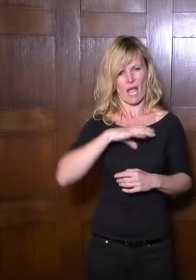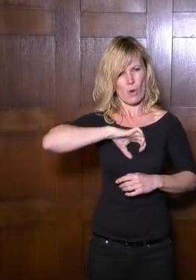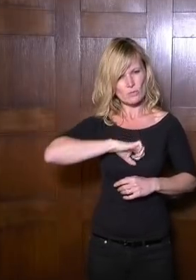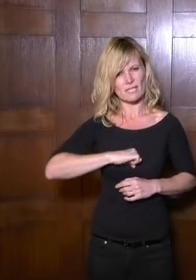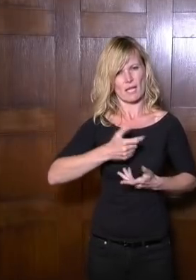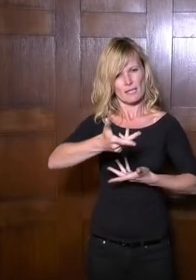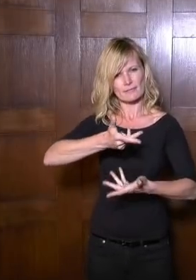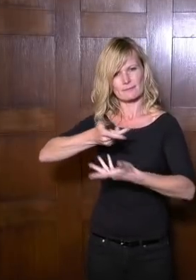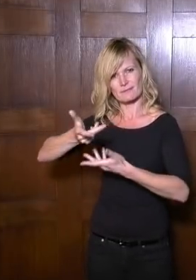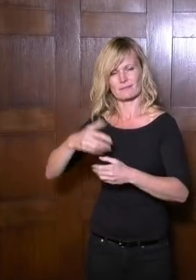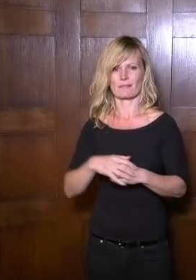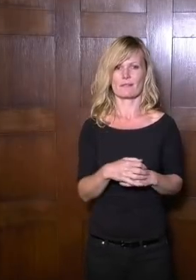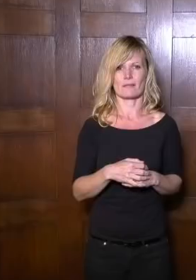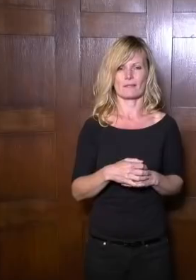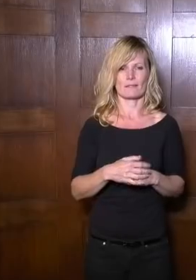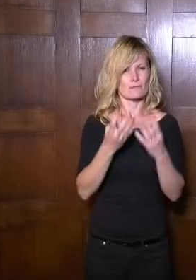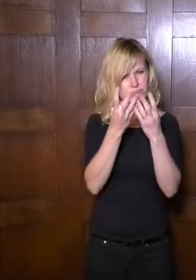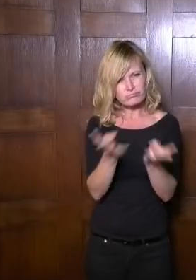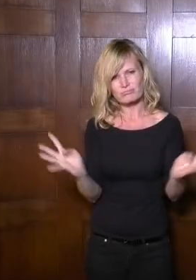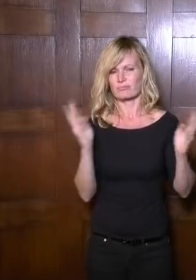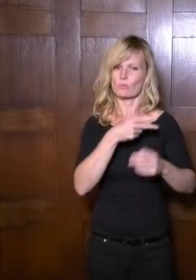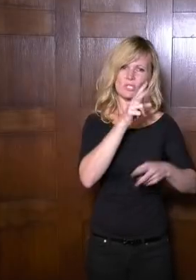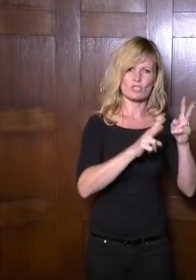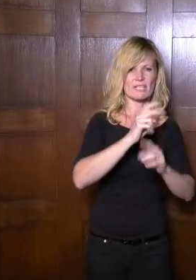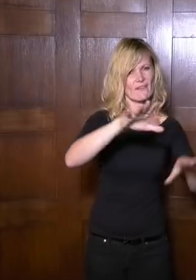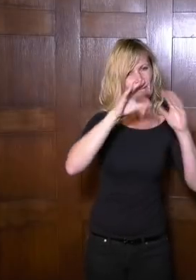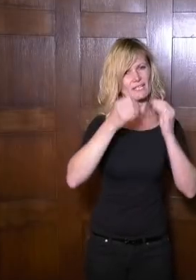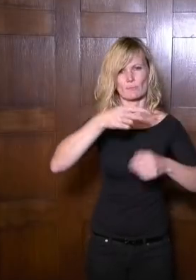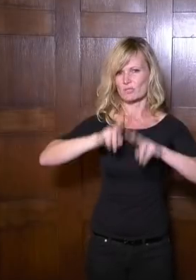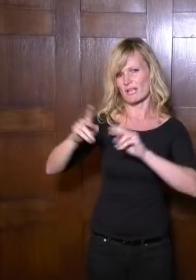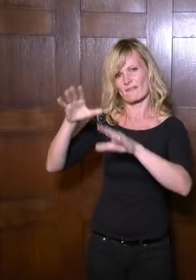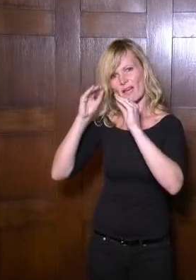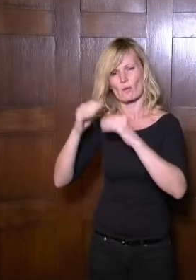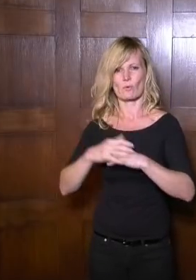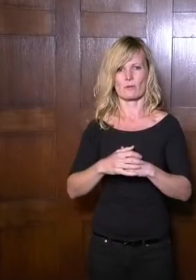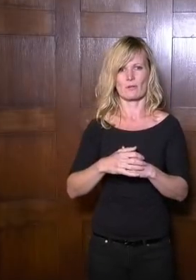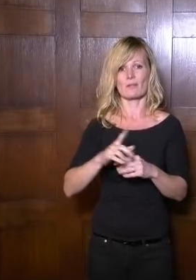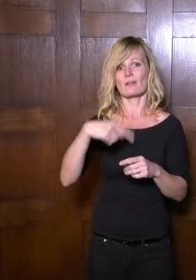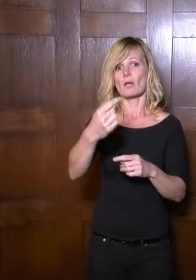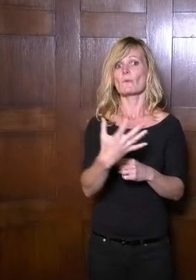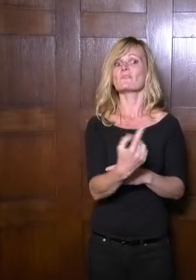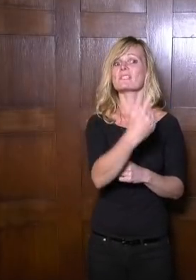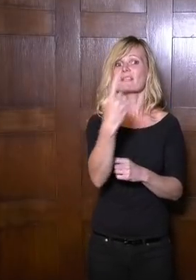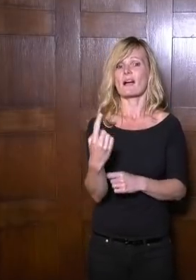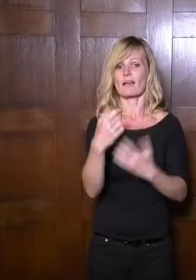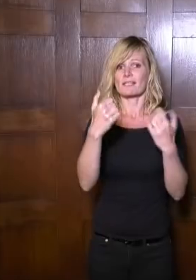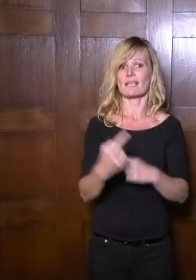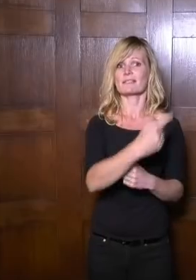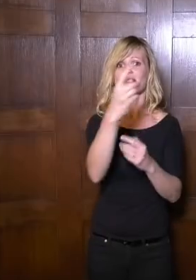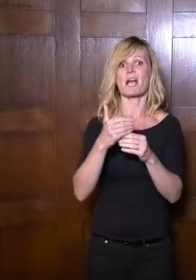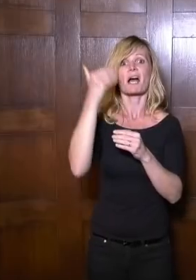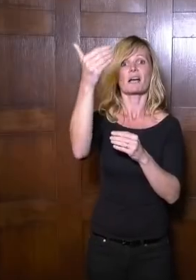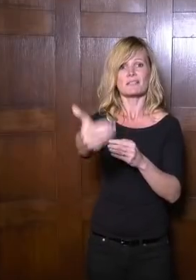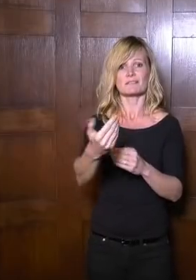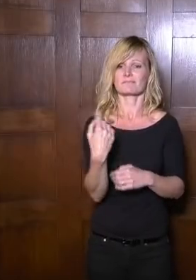der unterschiedlichen Erfahrungen und Wahrnehmungen? Wie wird man in 50, 60 Jahren über die sächsische